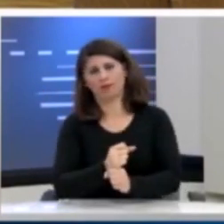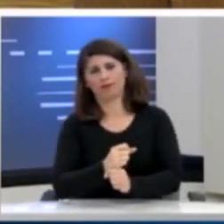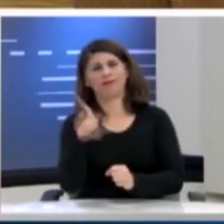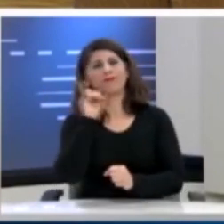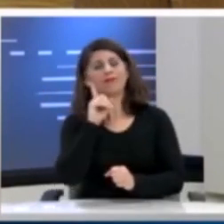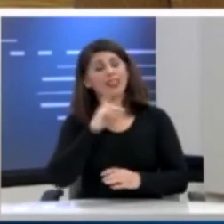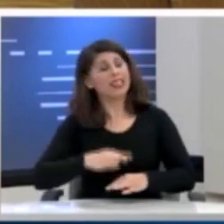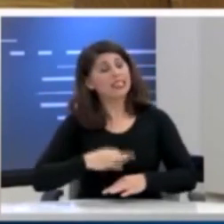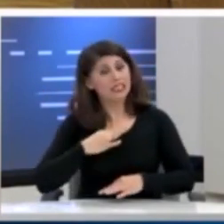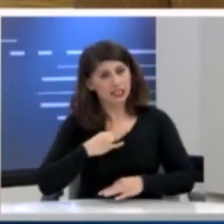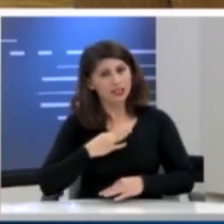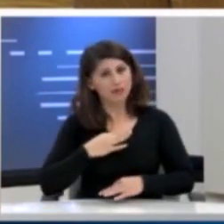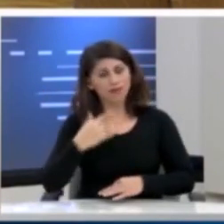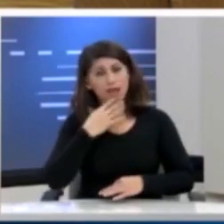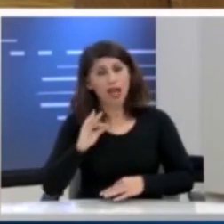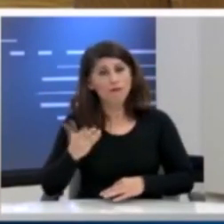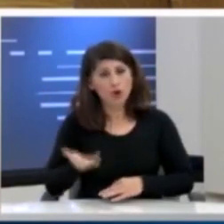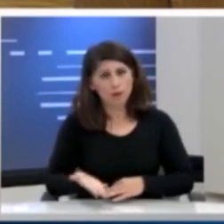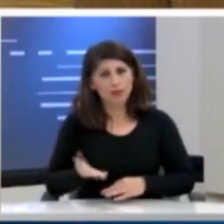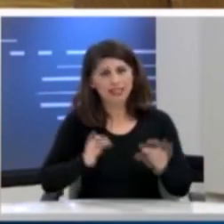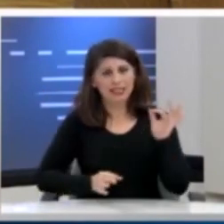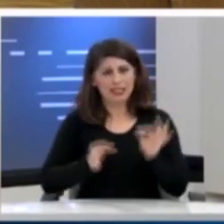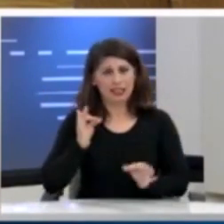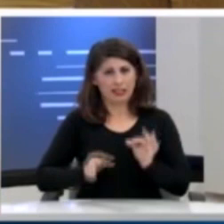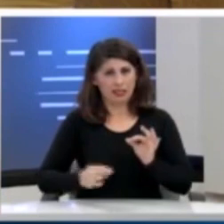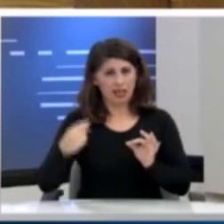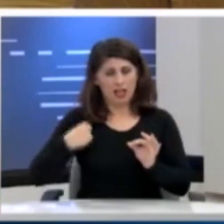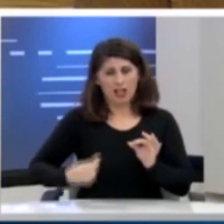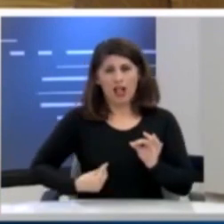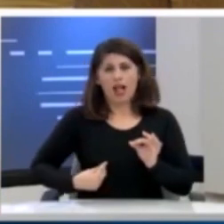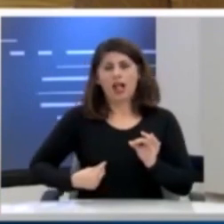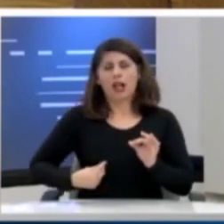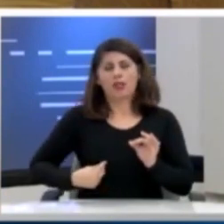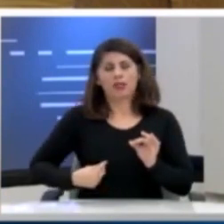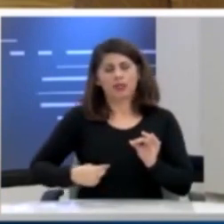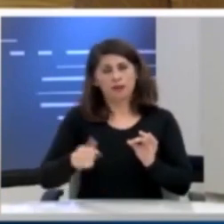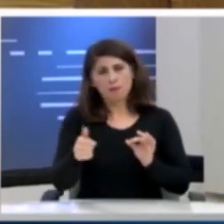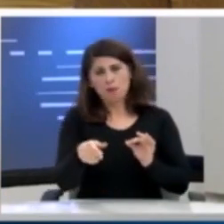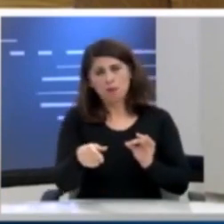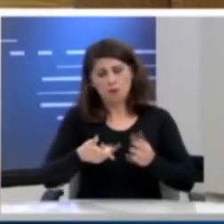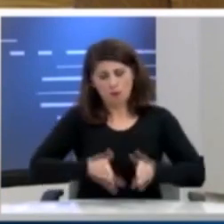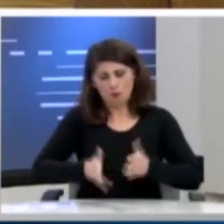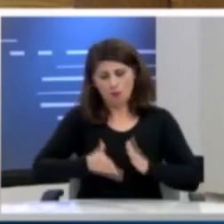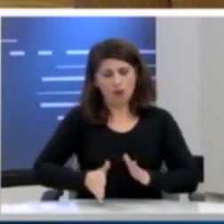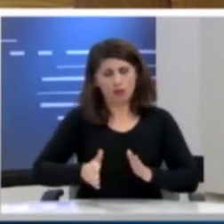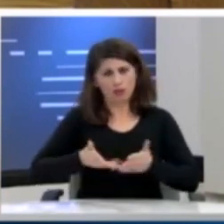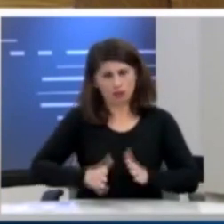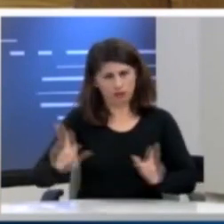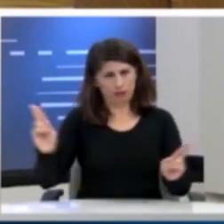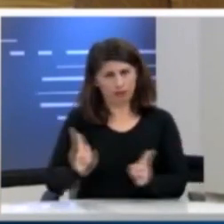κύριοι, με αφορμή τη συζήτηση για το δημογραφικό, ΣΥΡΙΖΑ και Νέα